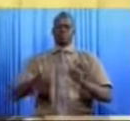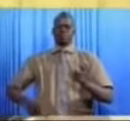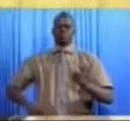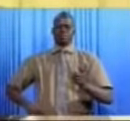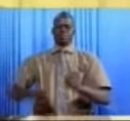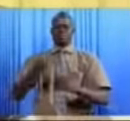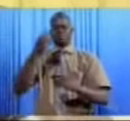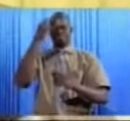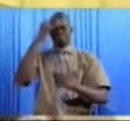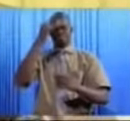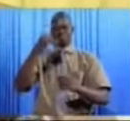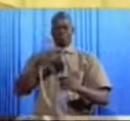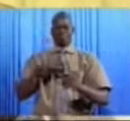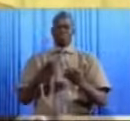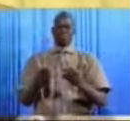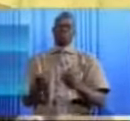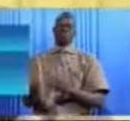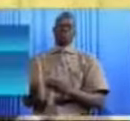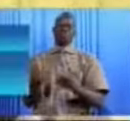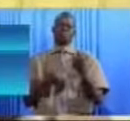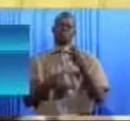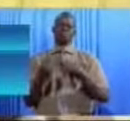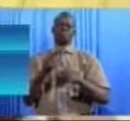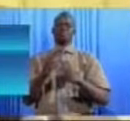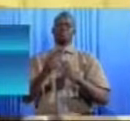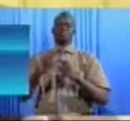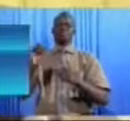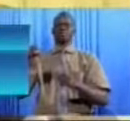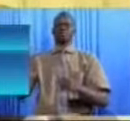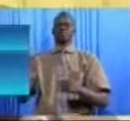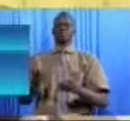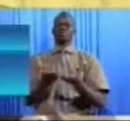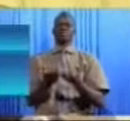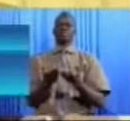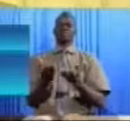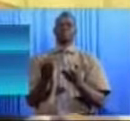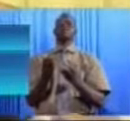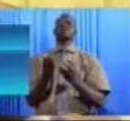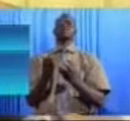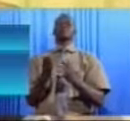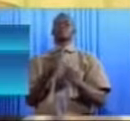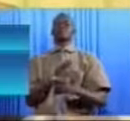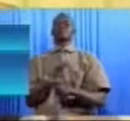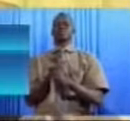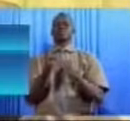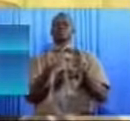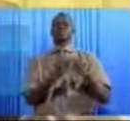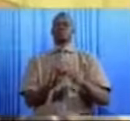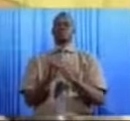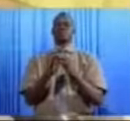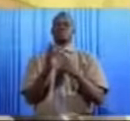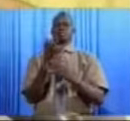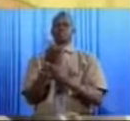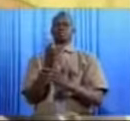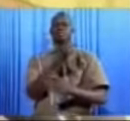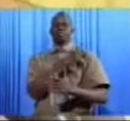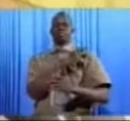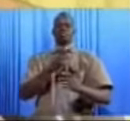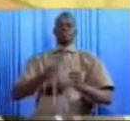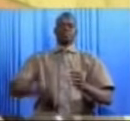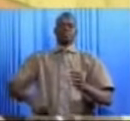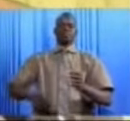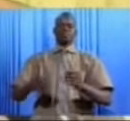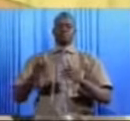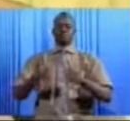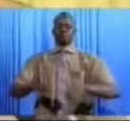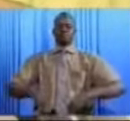si nous avons fait le déplacement de ouaga c'est pour dire que vont nous tenons à la coopération bilatérale et interparlementaire qui existent et qui doit